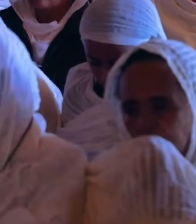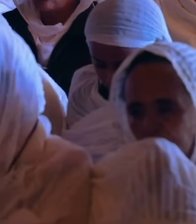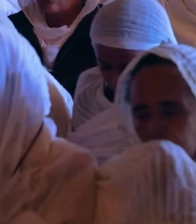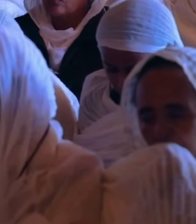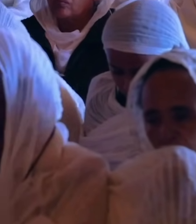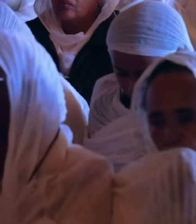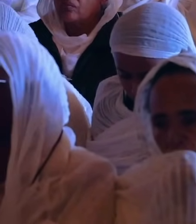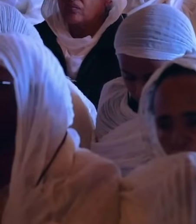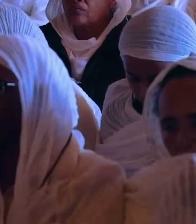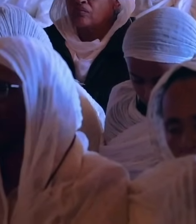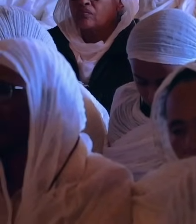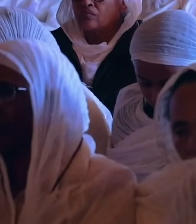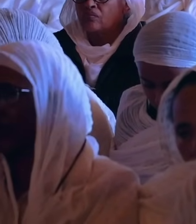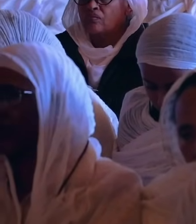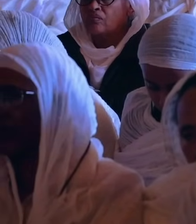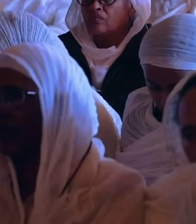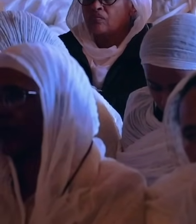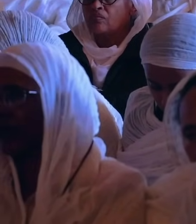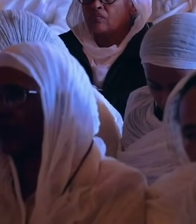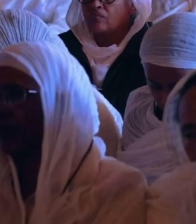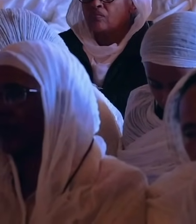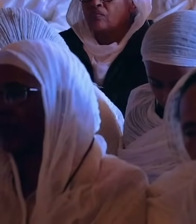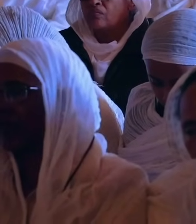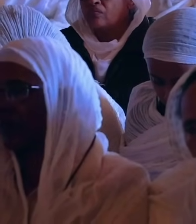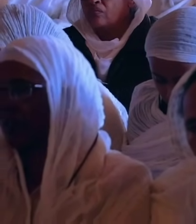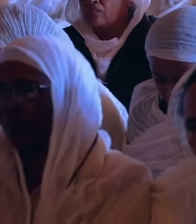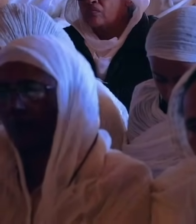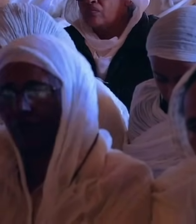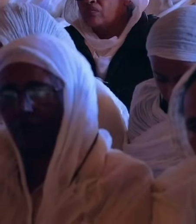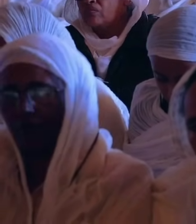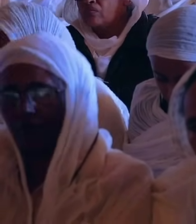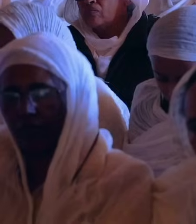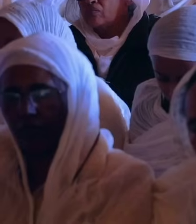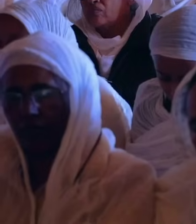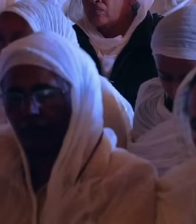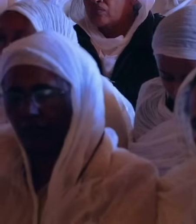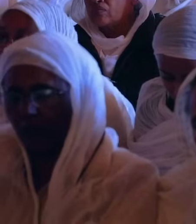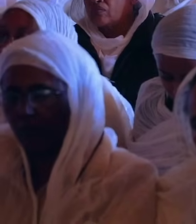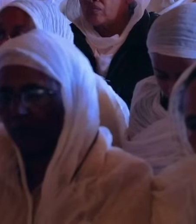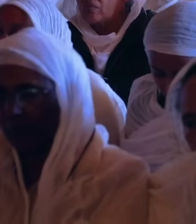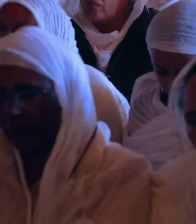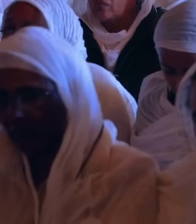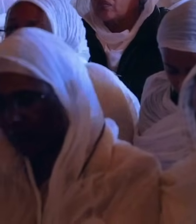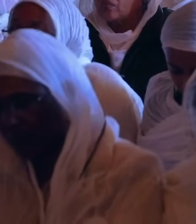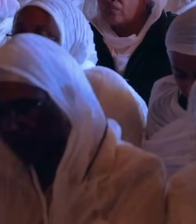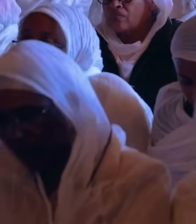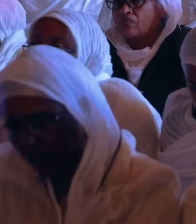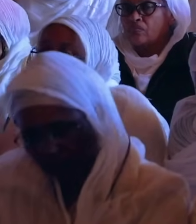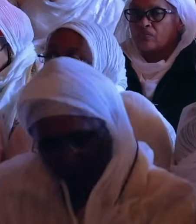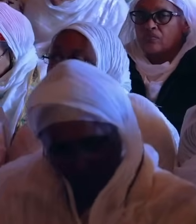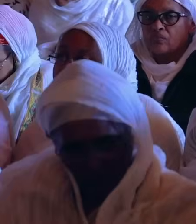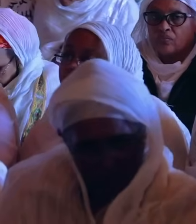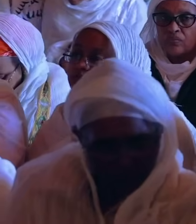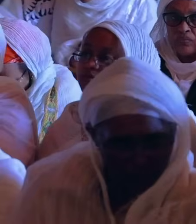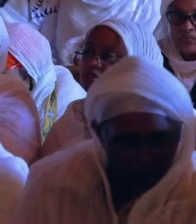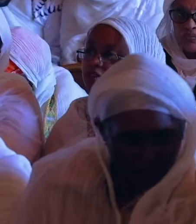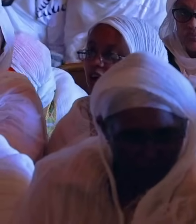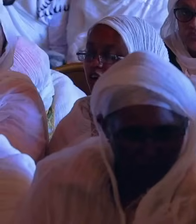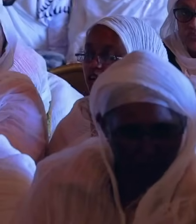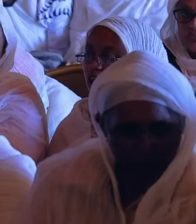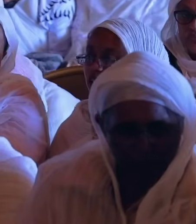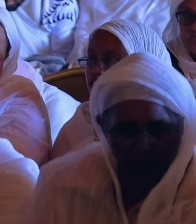ስለዚህ ወንድና ሴት አድርጎ ምን አረጋቸው? ስለዚህ